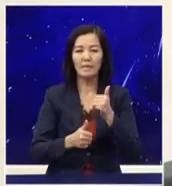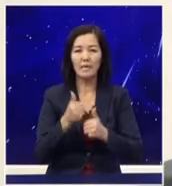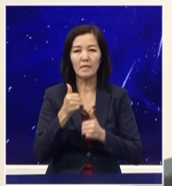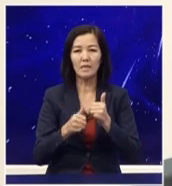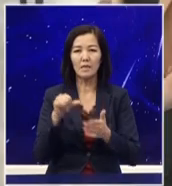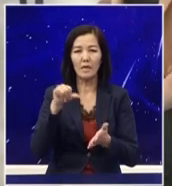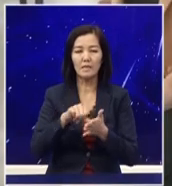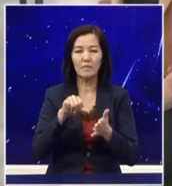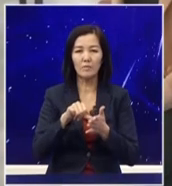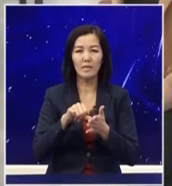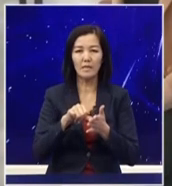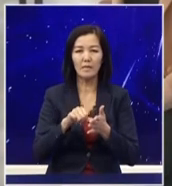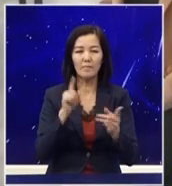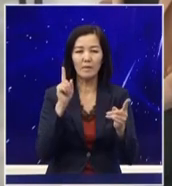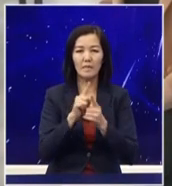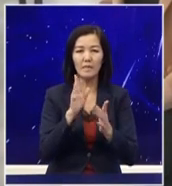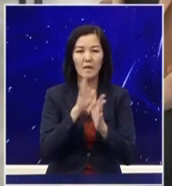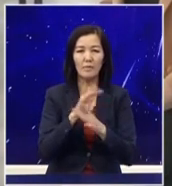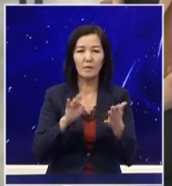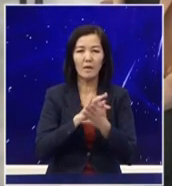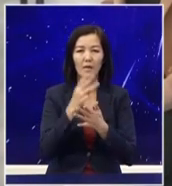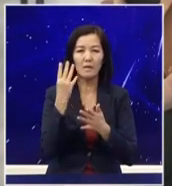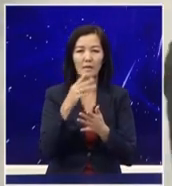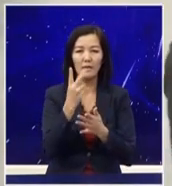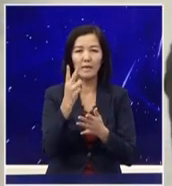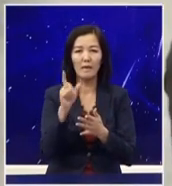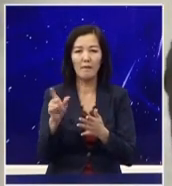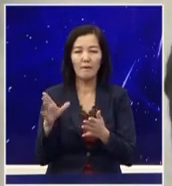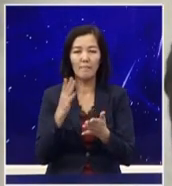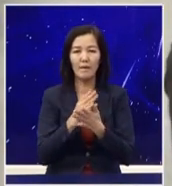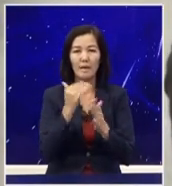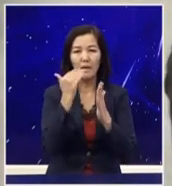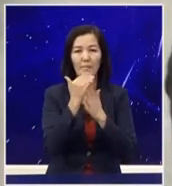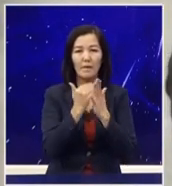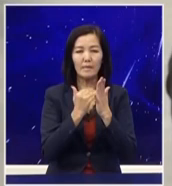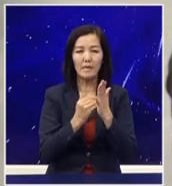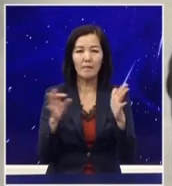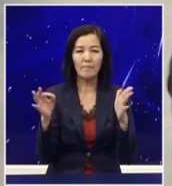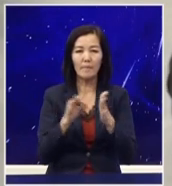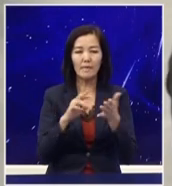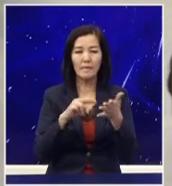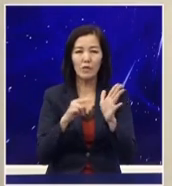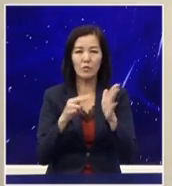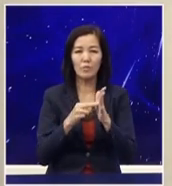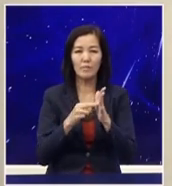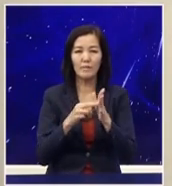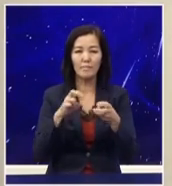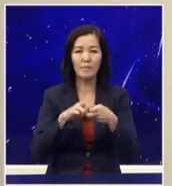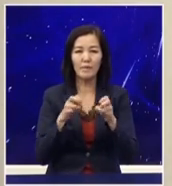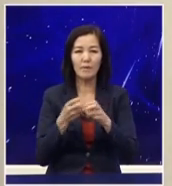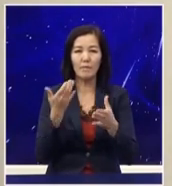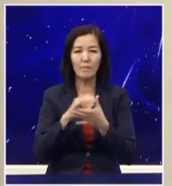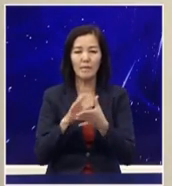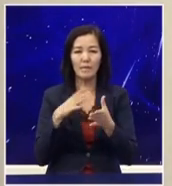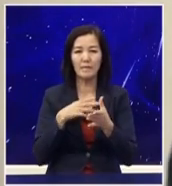жатқандармен кездесті. Қапшағай қаласы бойынша 42 үміткер бар. Бағдарламалармен, көтерген мақсат мүдделермен, ортақ проблемалармен